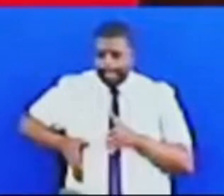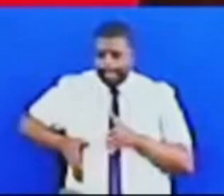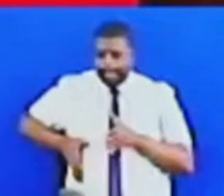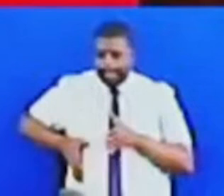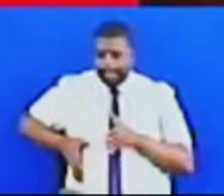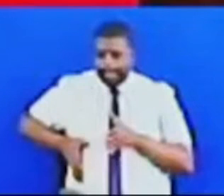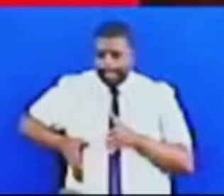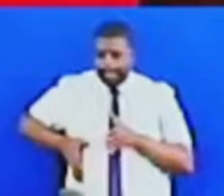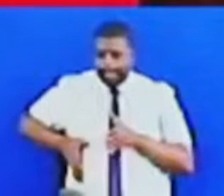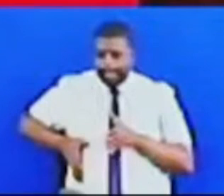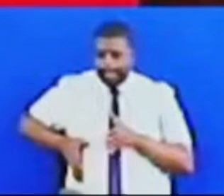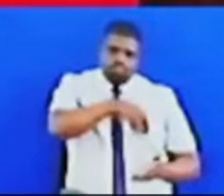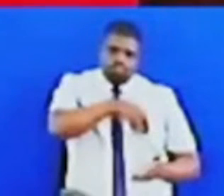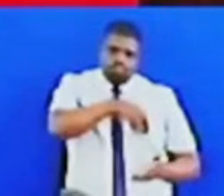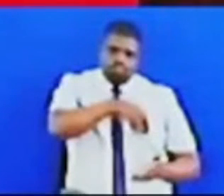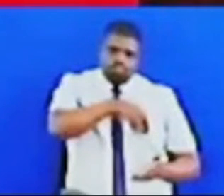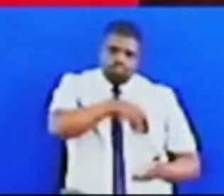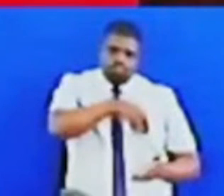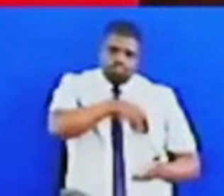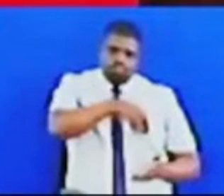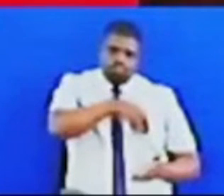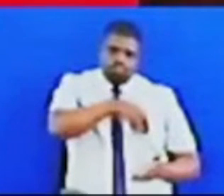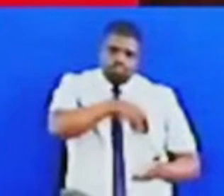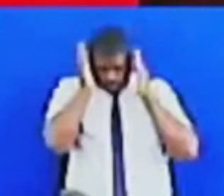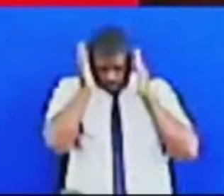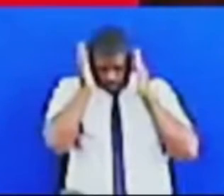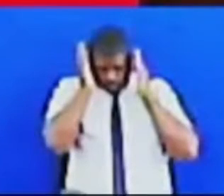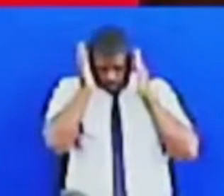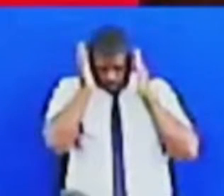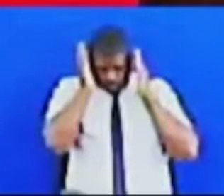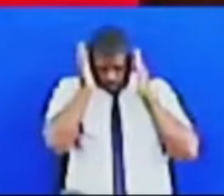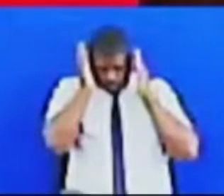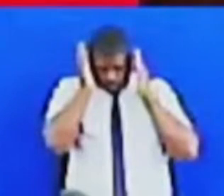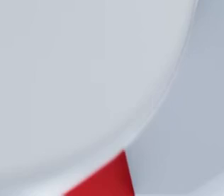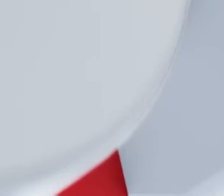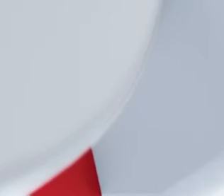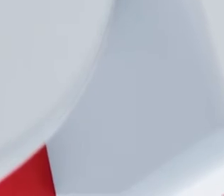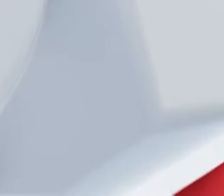hiyo mbolea kwenye hayo maeneo. Mheshimiwa Mwenyekiti, taarifa Mheshimiwa Speaker.